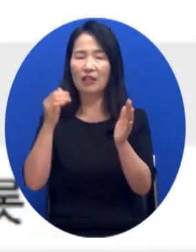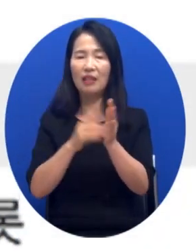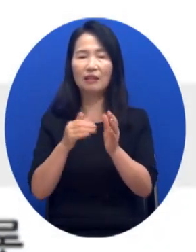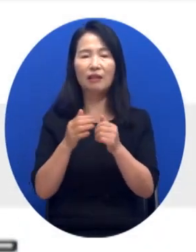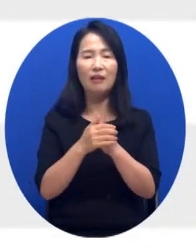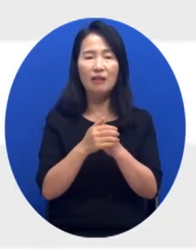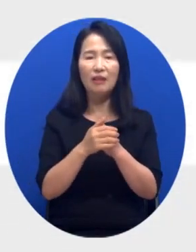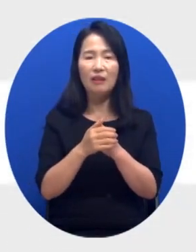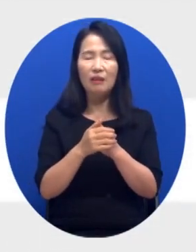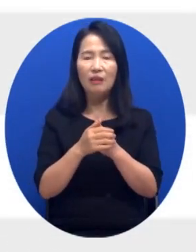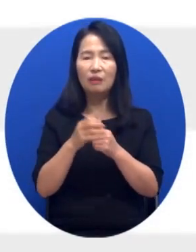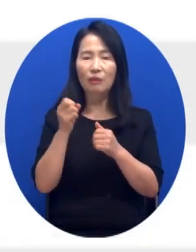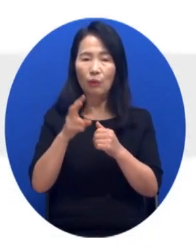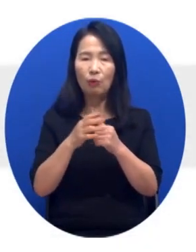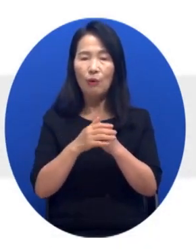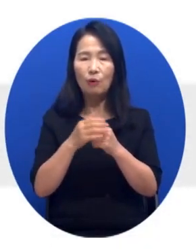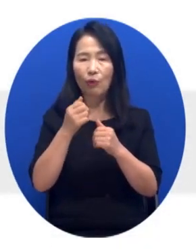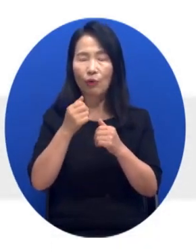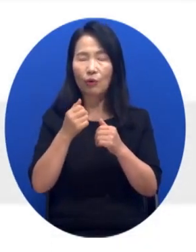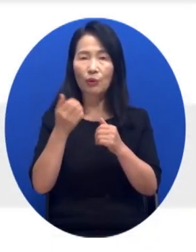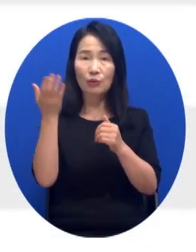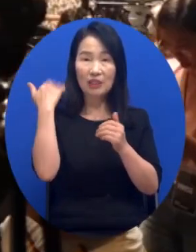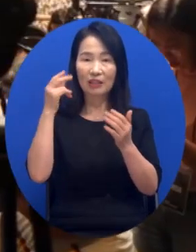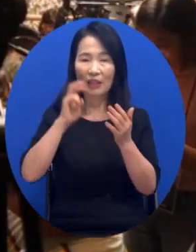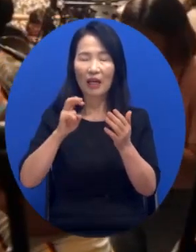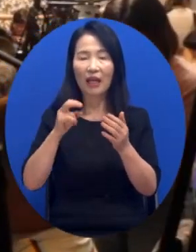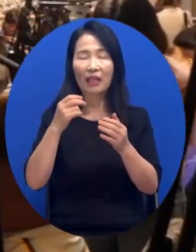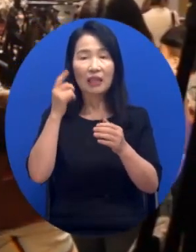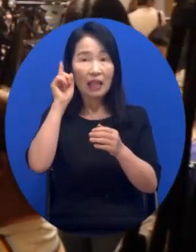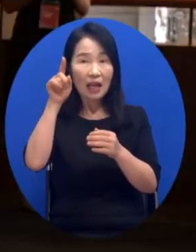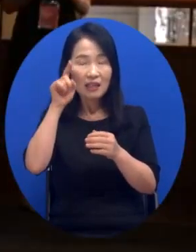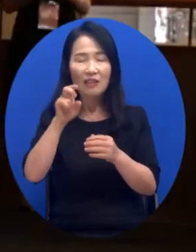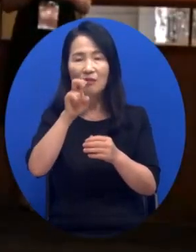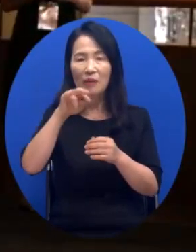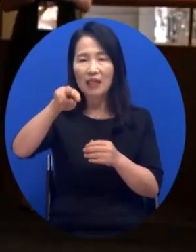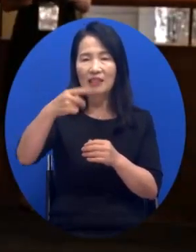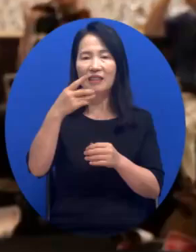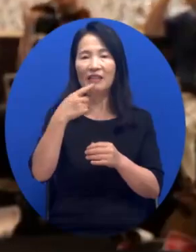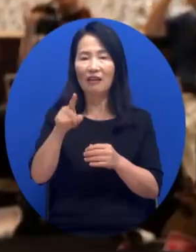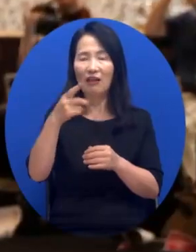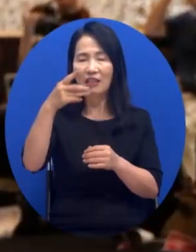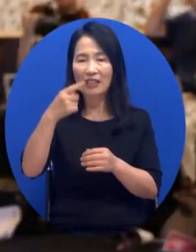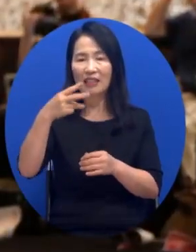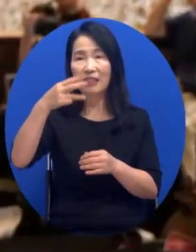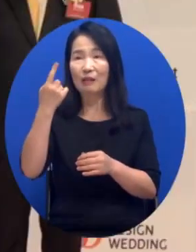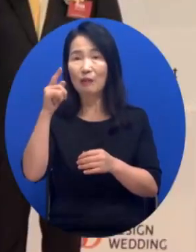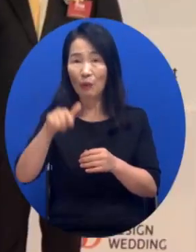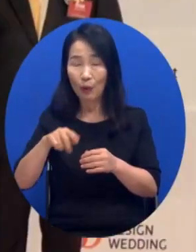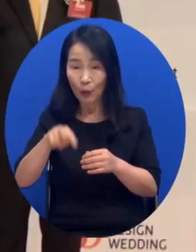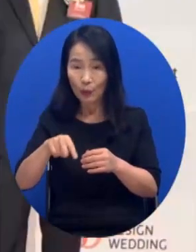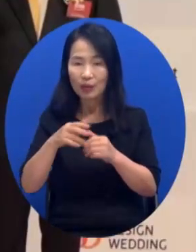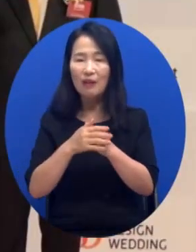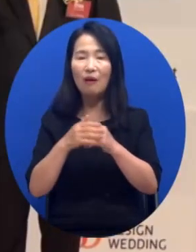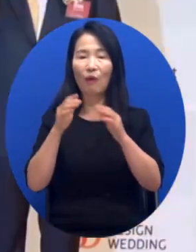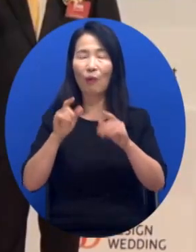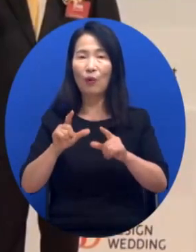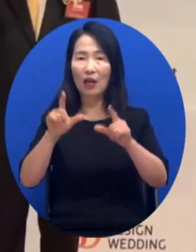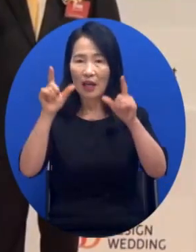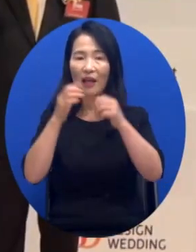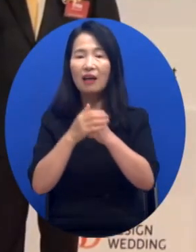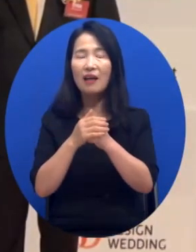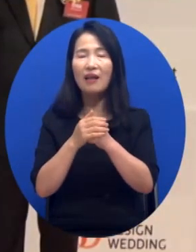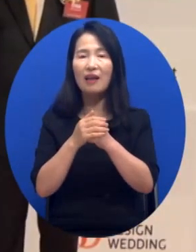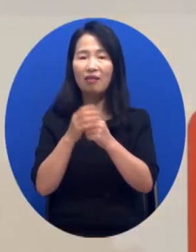또 트로트 열풍을 일으킨 내일은 미스터 트롯이 올해의 음악 예능 프로그램에